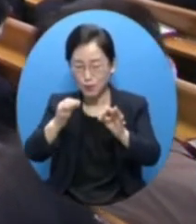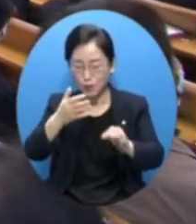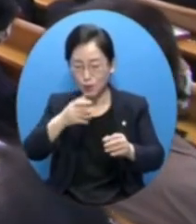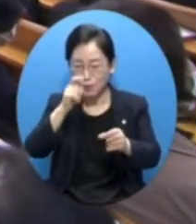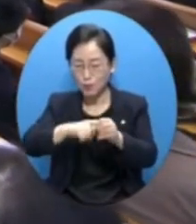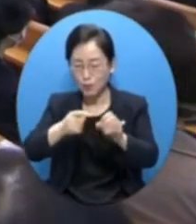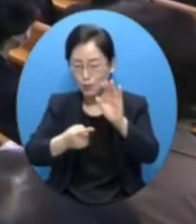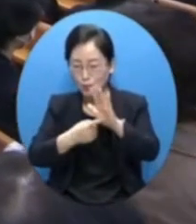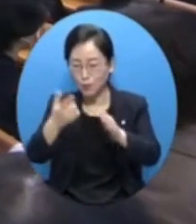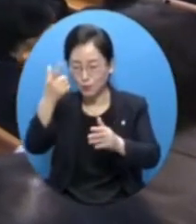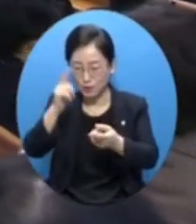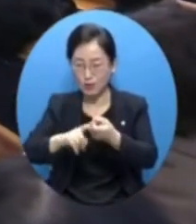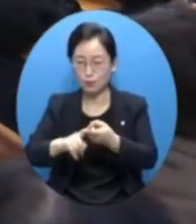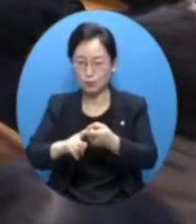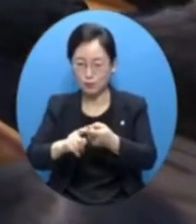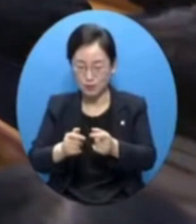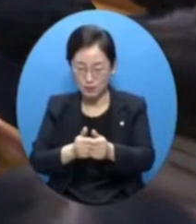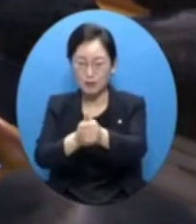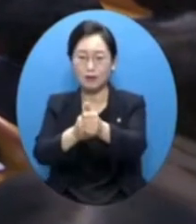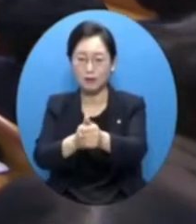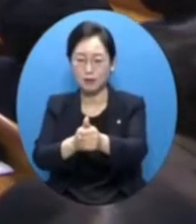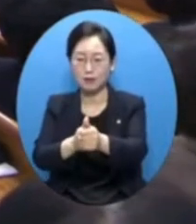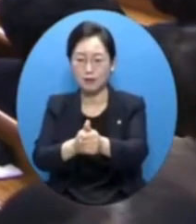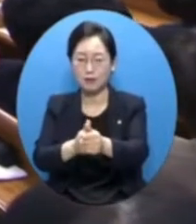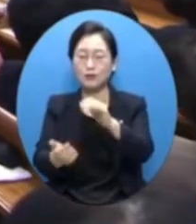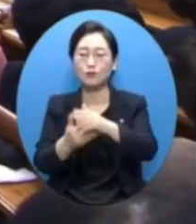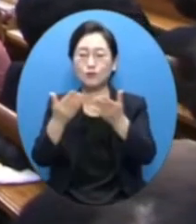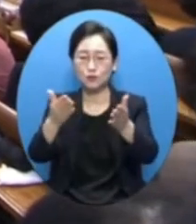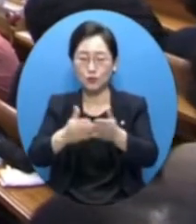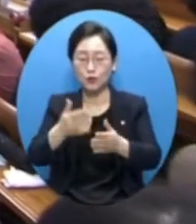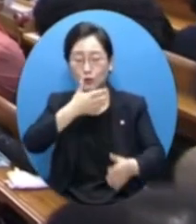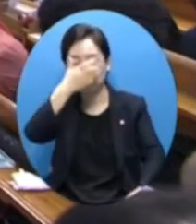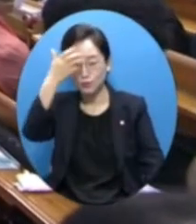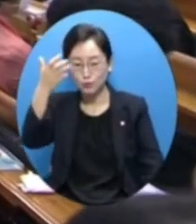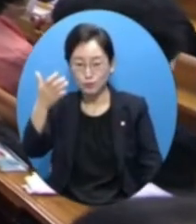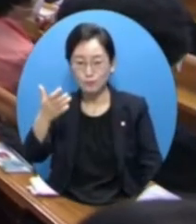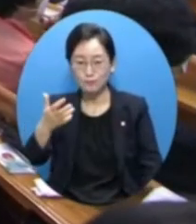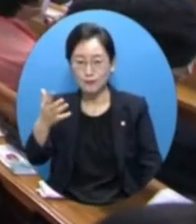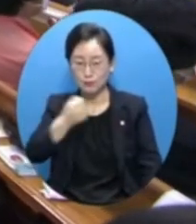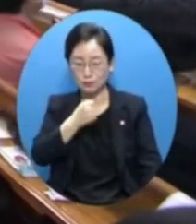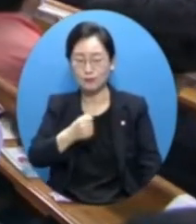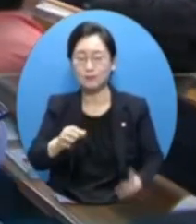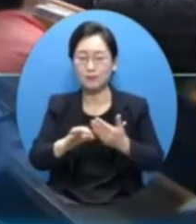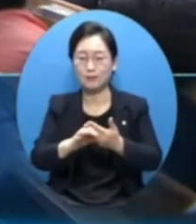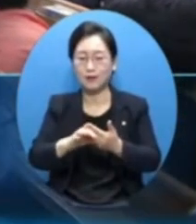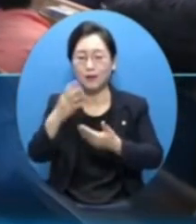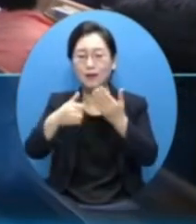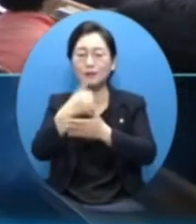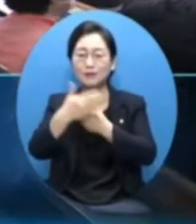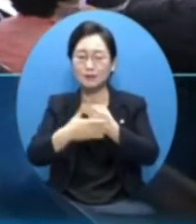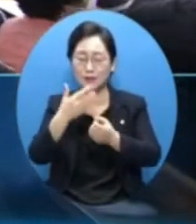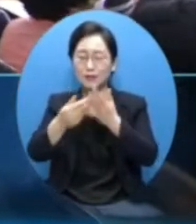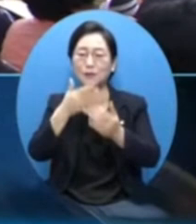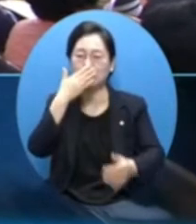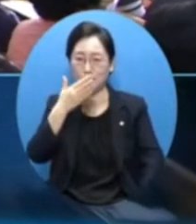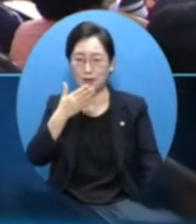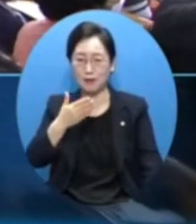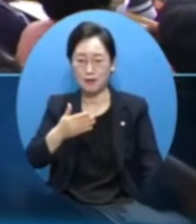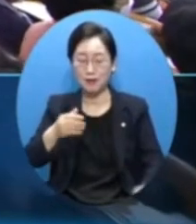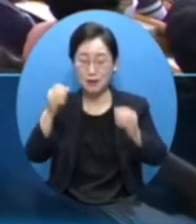것입니다. 꿈이 있는 사람이 하나님의 은혜와 축복을 체험하게 되는 것입니다. 잠언서 29장 18절은 묵시가